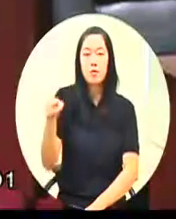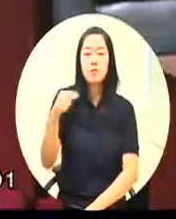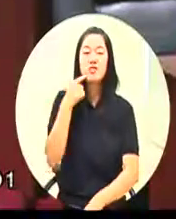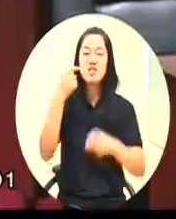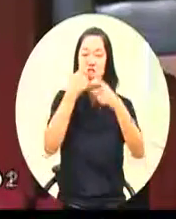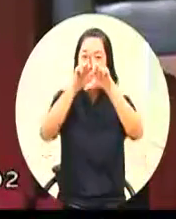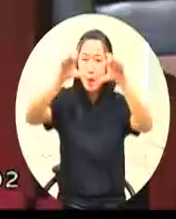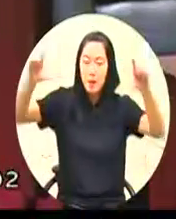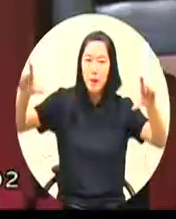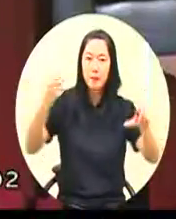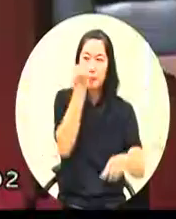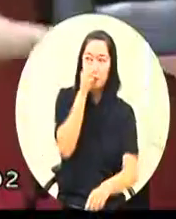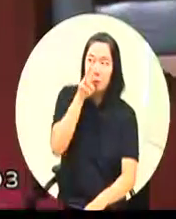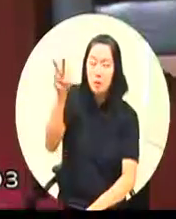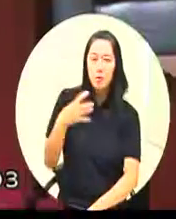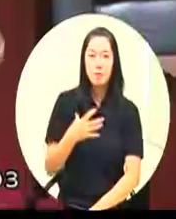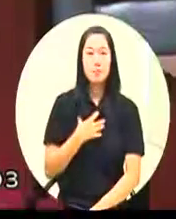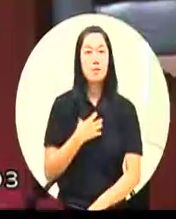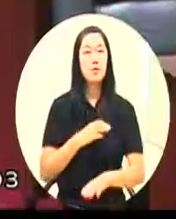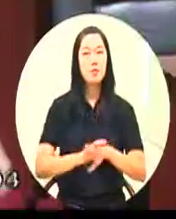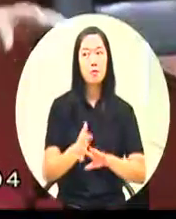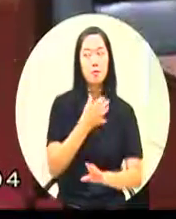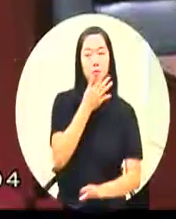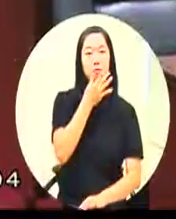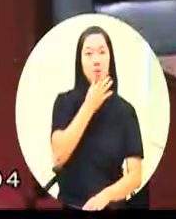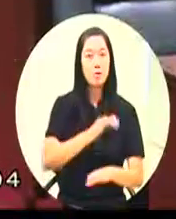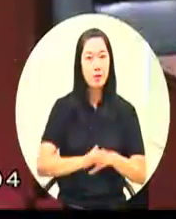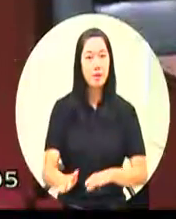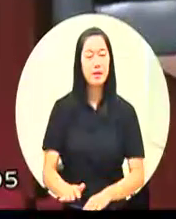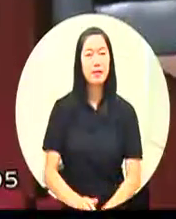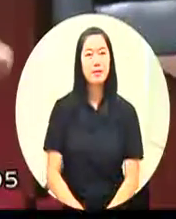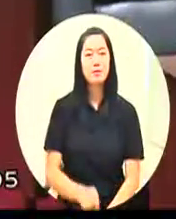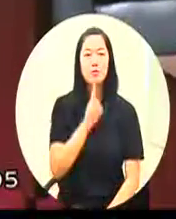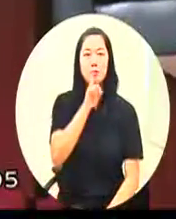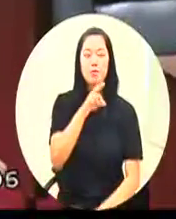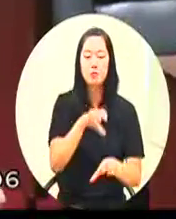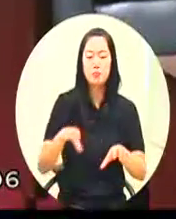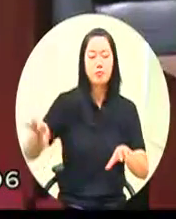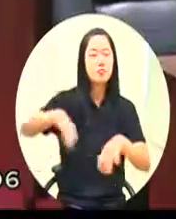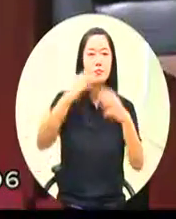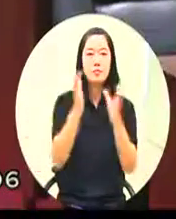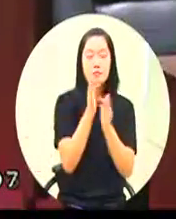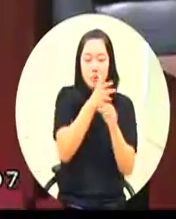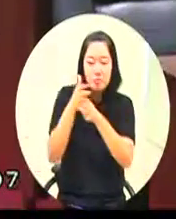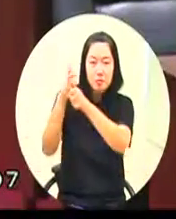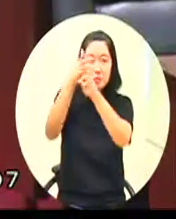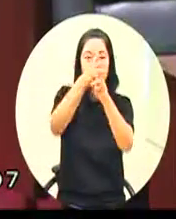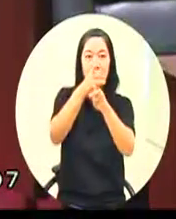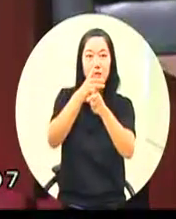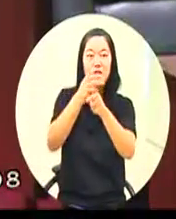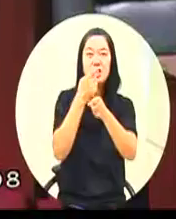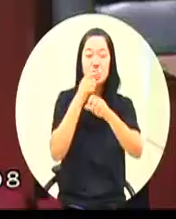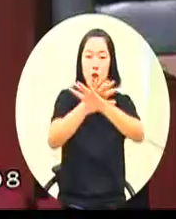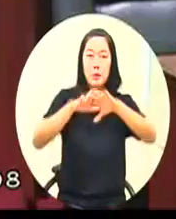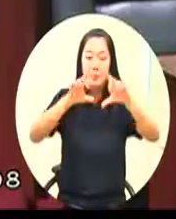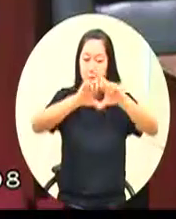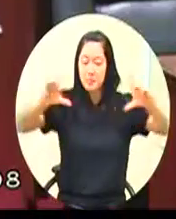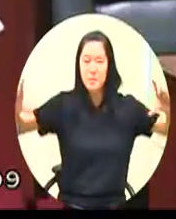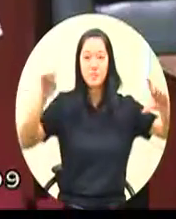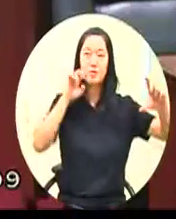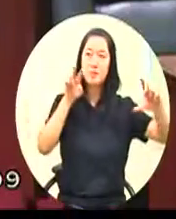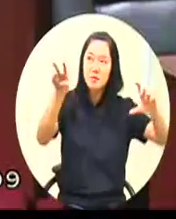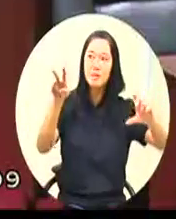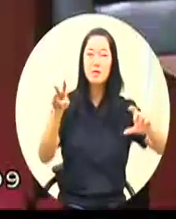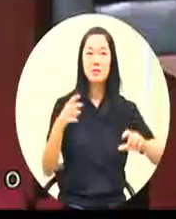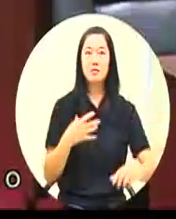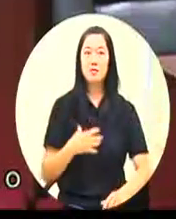啊，那就是吓阻，你知道吗？一直到红布条，本里全里开始实施监视器，哦，那里丢个给他拼咖喱在吧？后来去